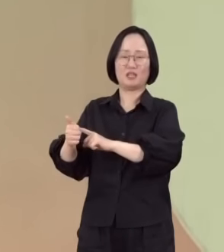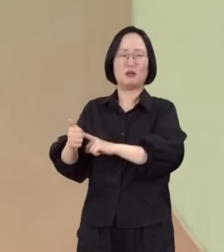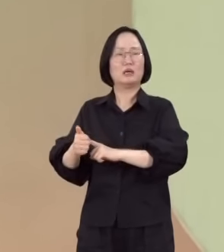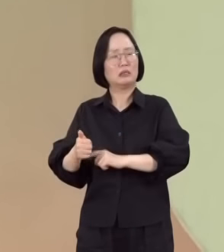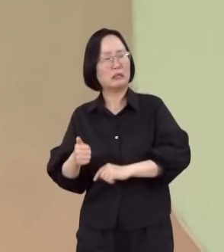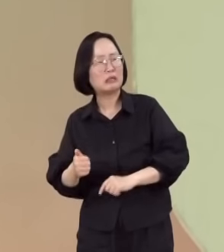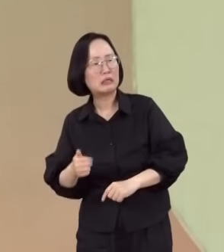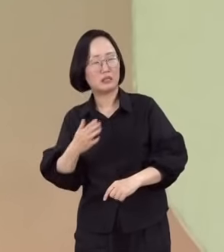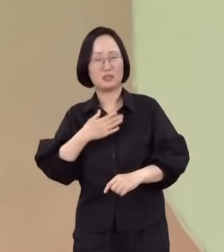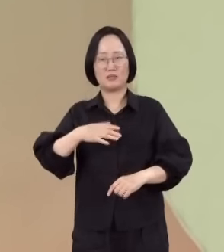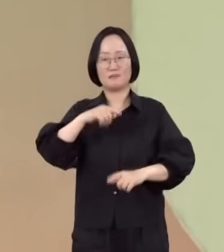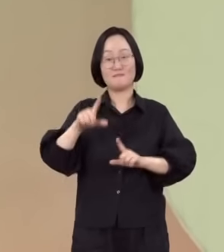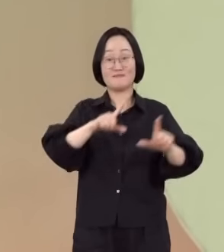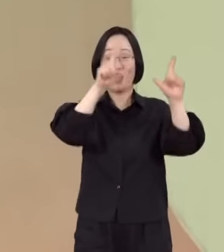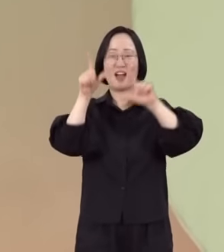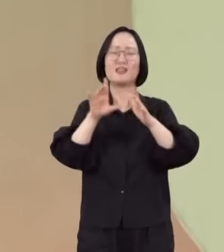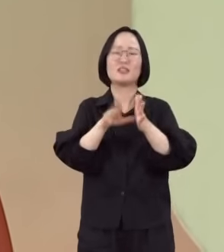되겠다라고